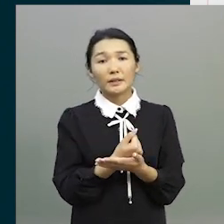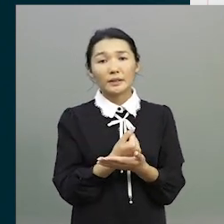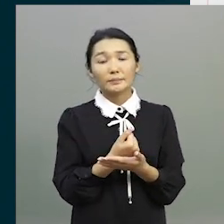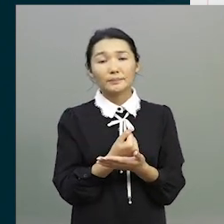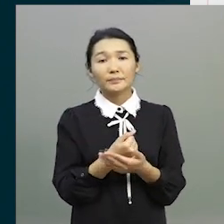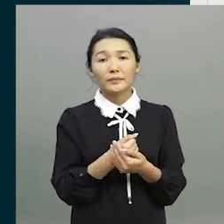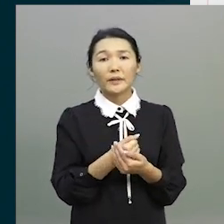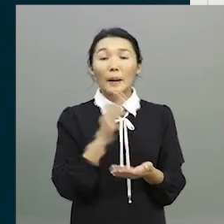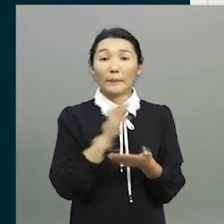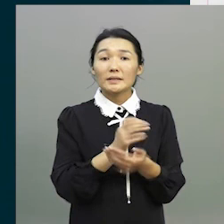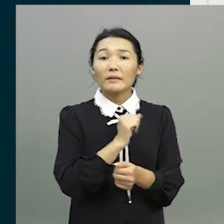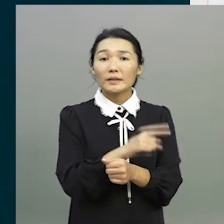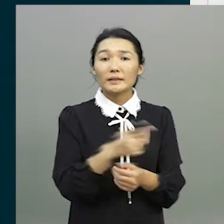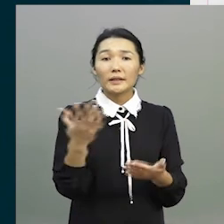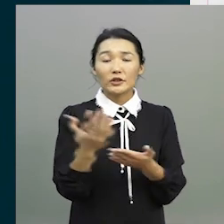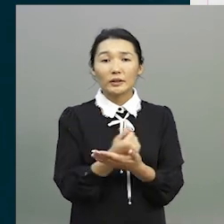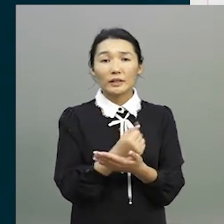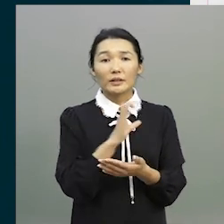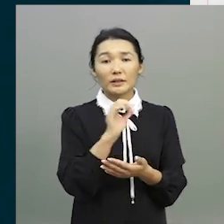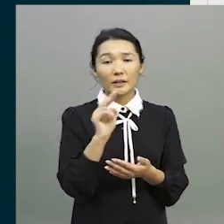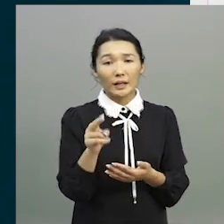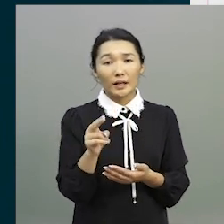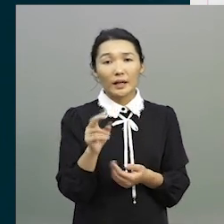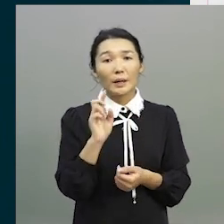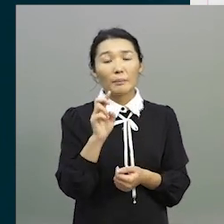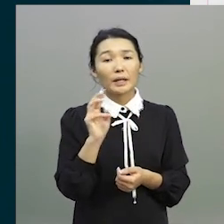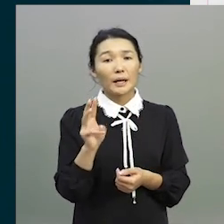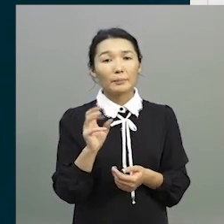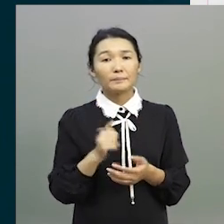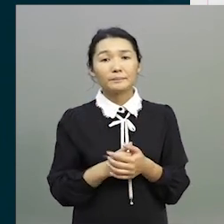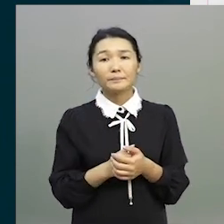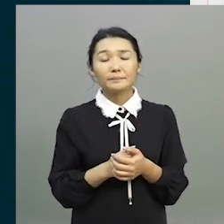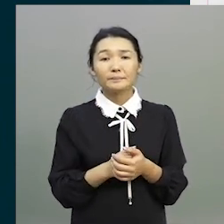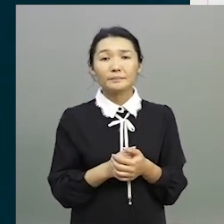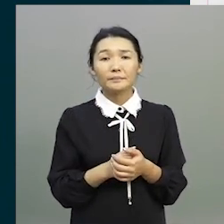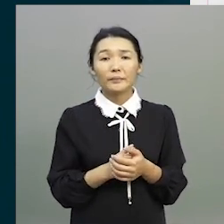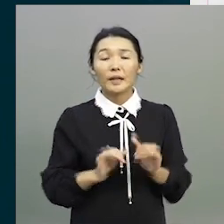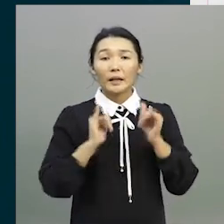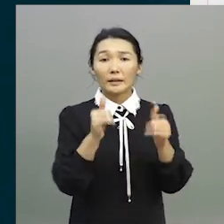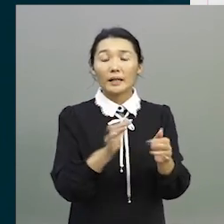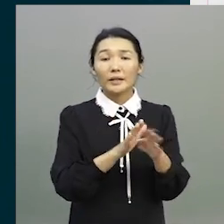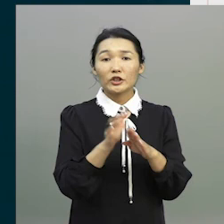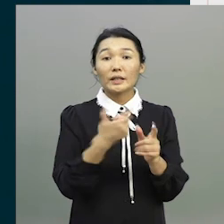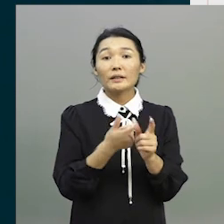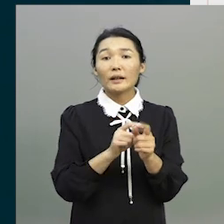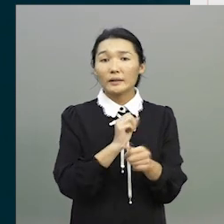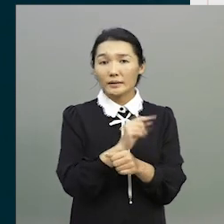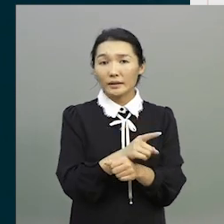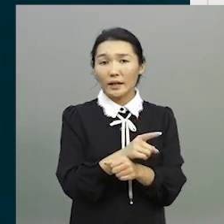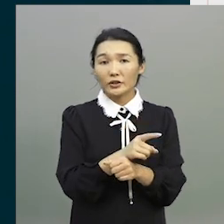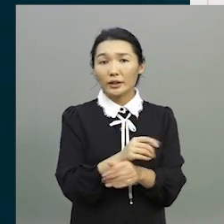поставлена задача найти ck и б.ф. для решения данной задачи